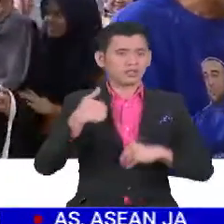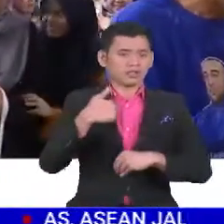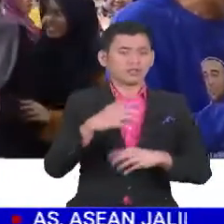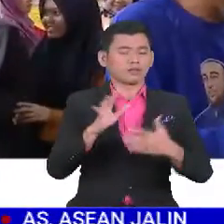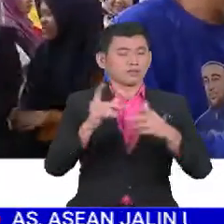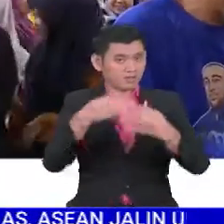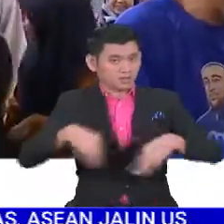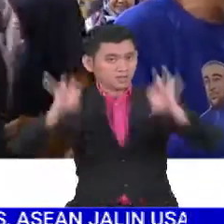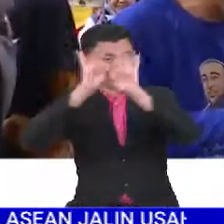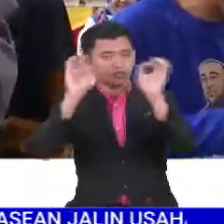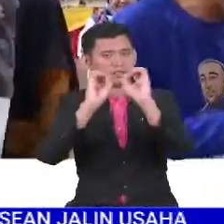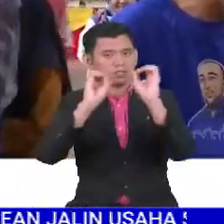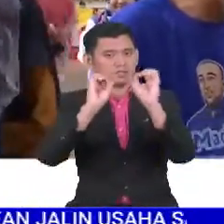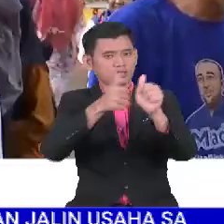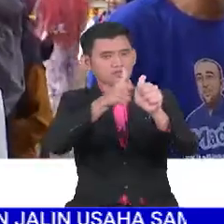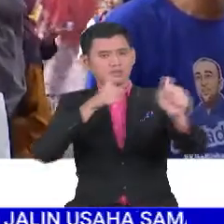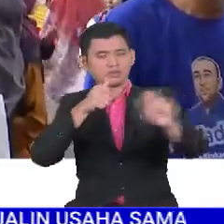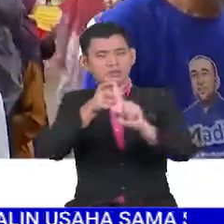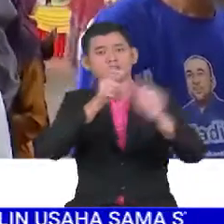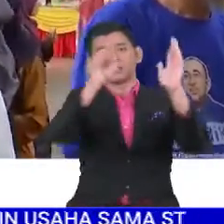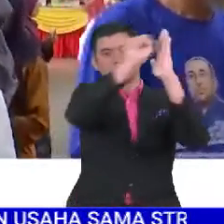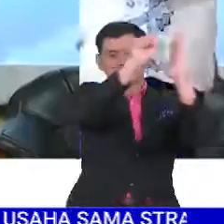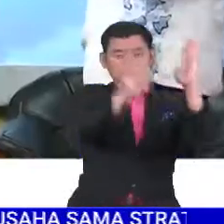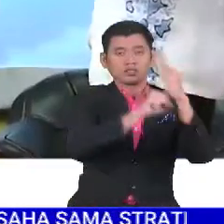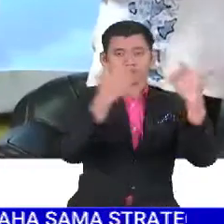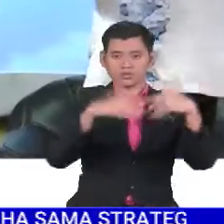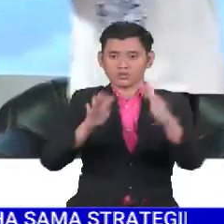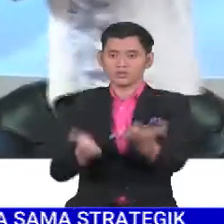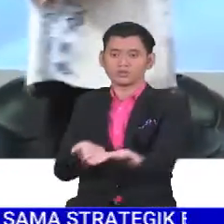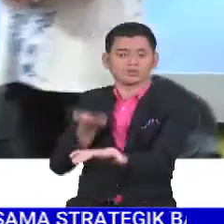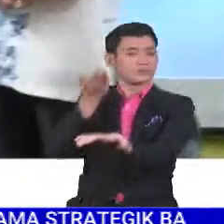daripada garis-garis syarat yang telah dikemukakan.